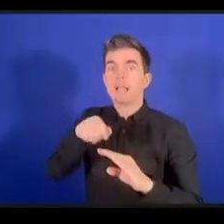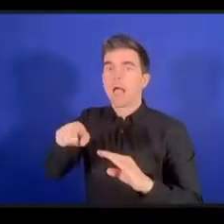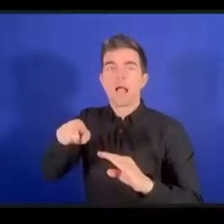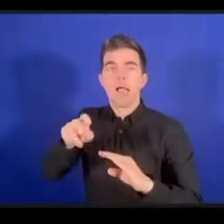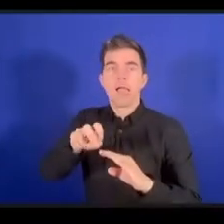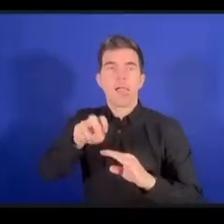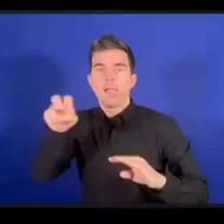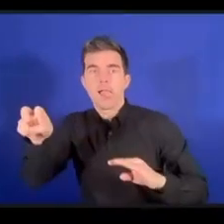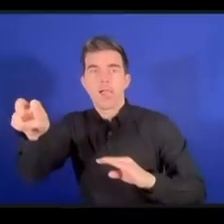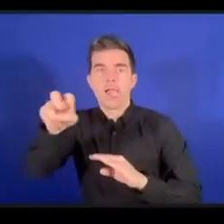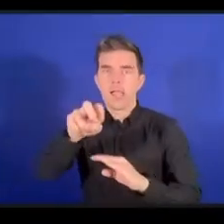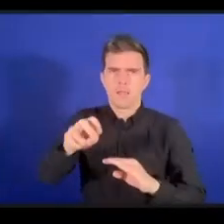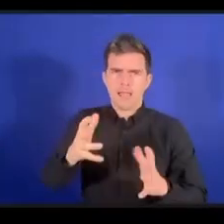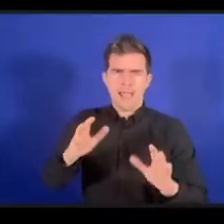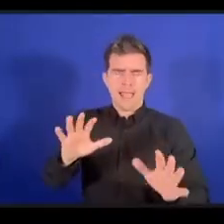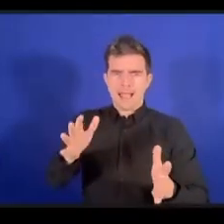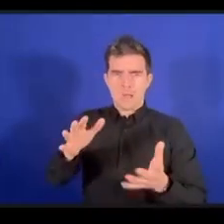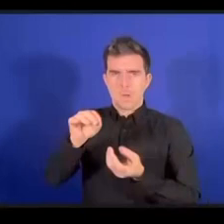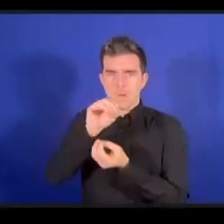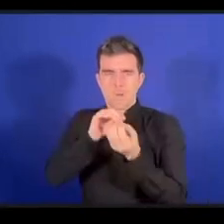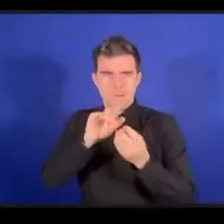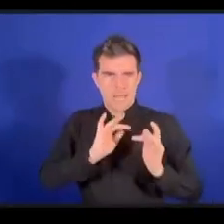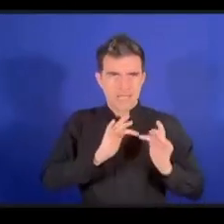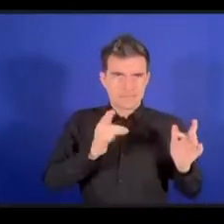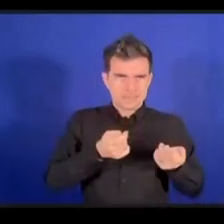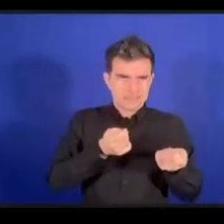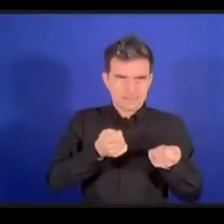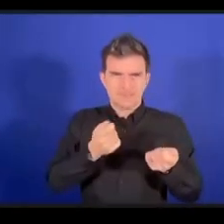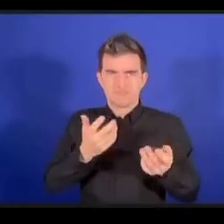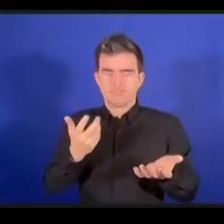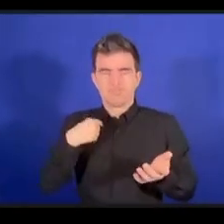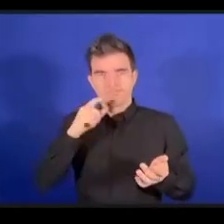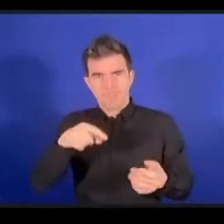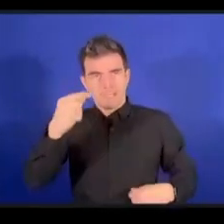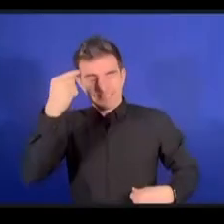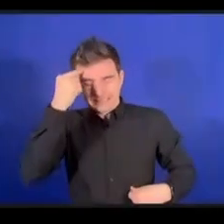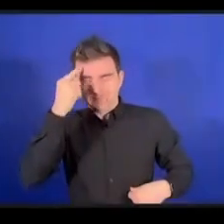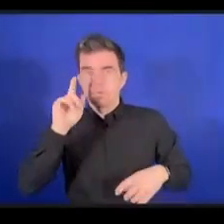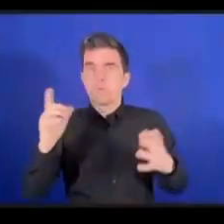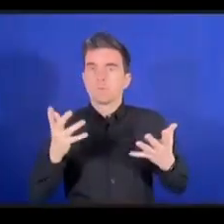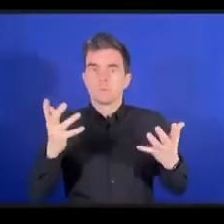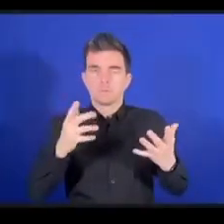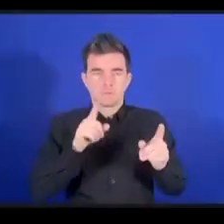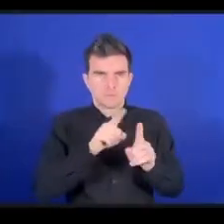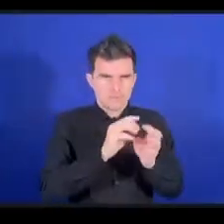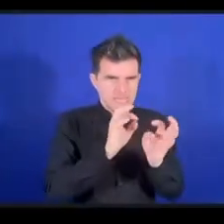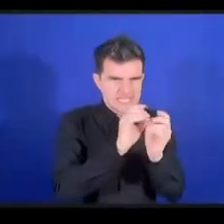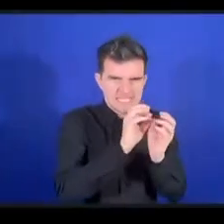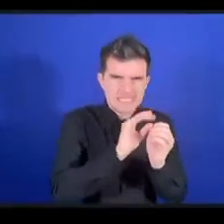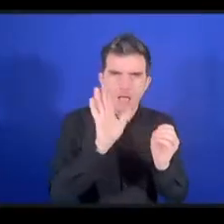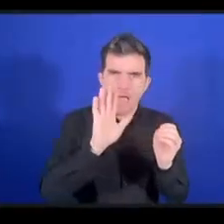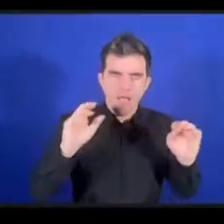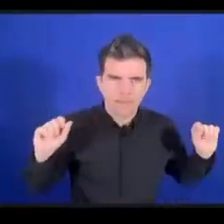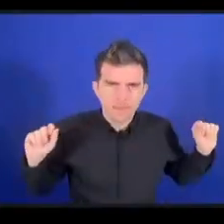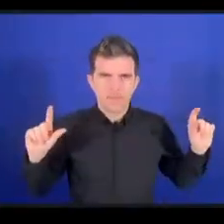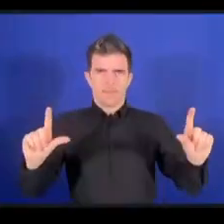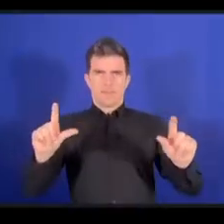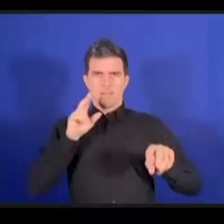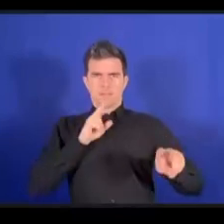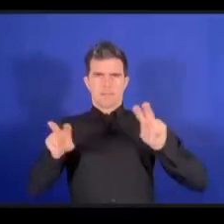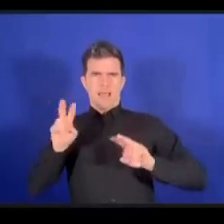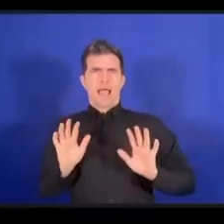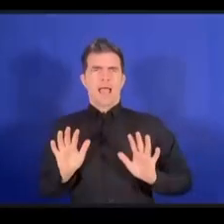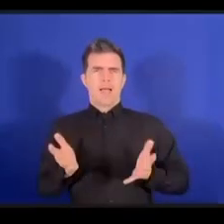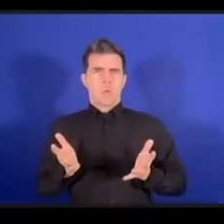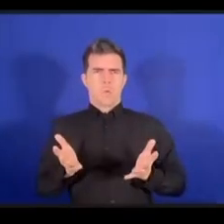也就是说呢，通过这个挤压啊，收紧这个监管的，是可以解决这个问